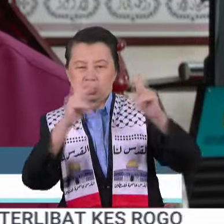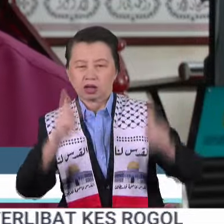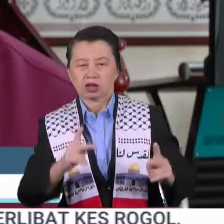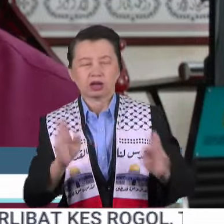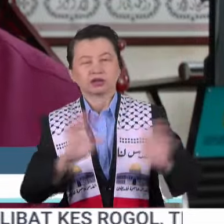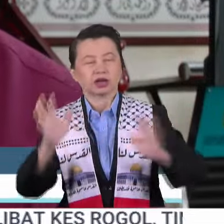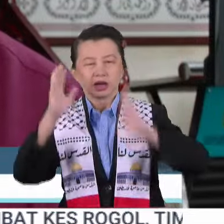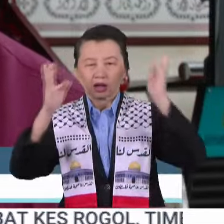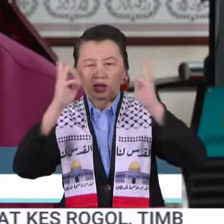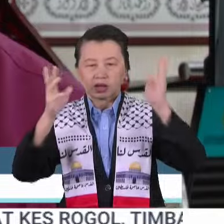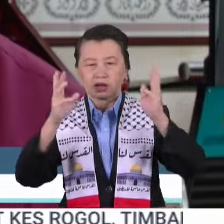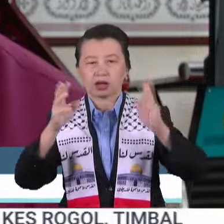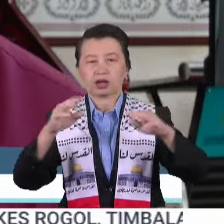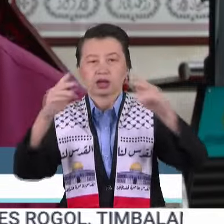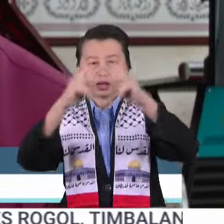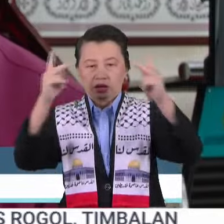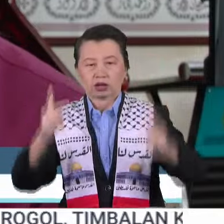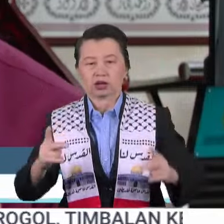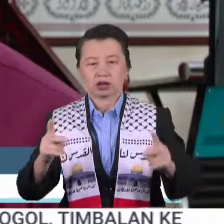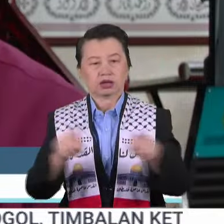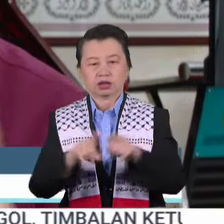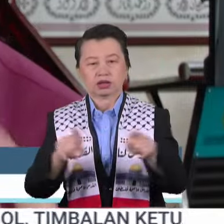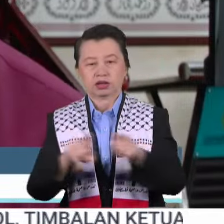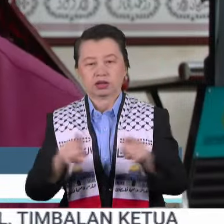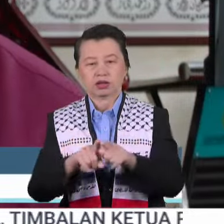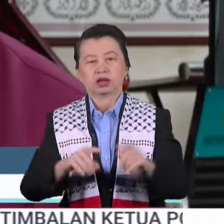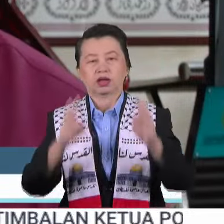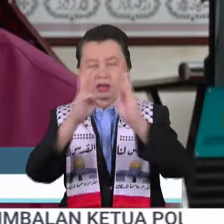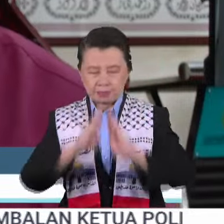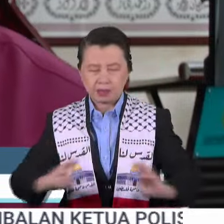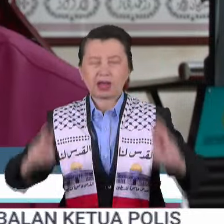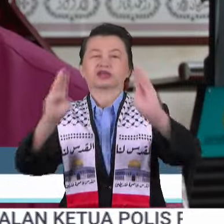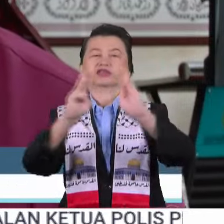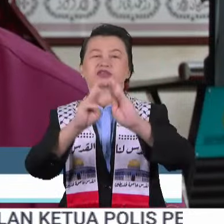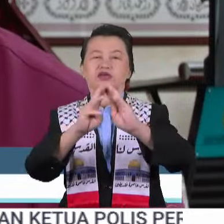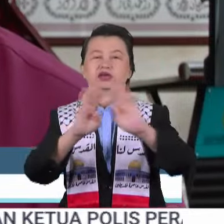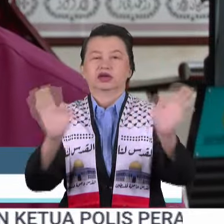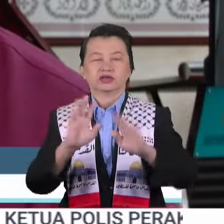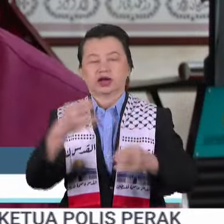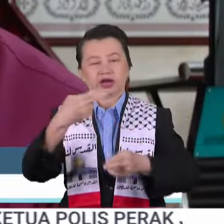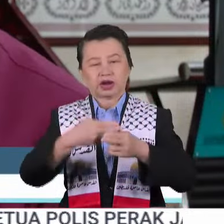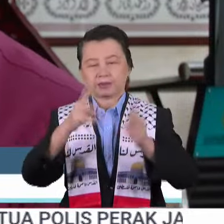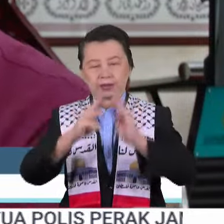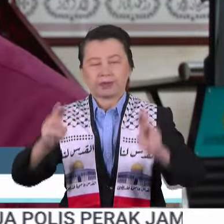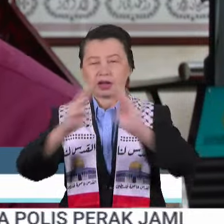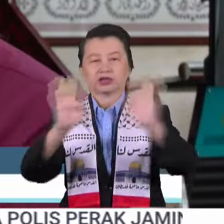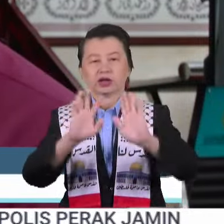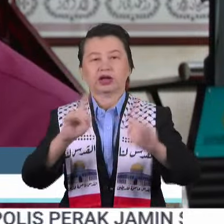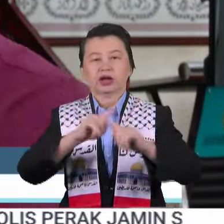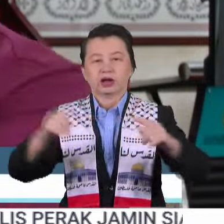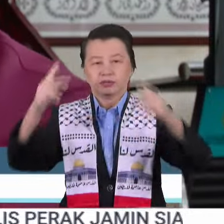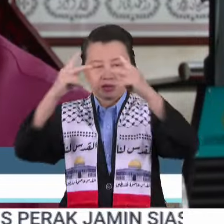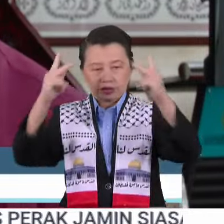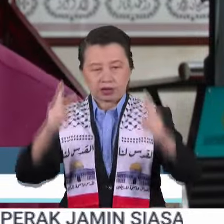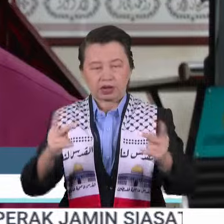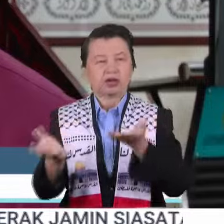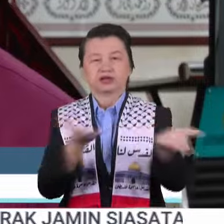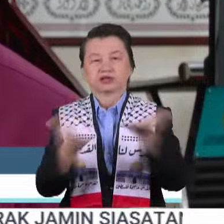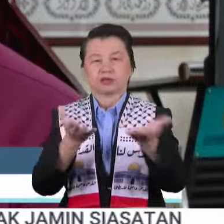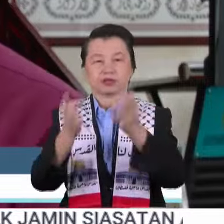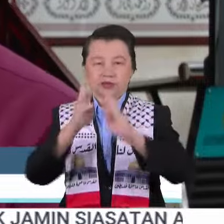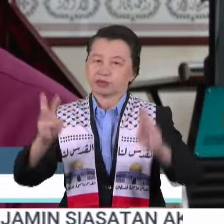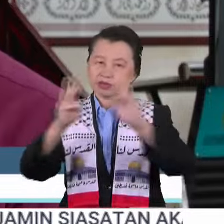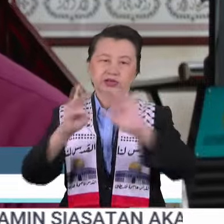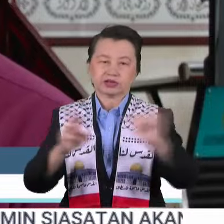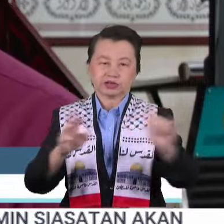jangan bimbang, kompleks Saadah ni biasa akak-akak memang masjid pun. Cuma kita tak namakan masjid sebab perkhidmatannya sama dengan masjid-masjid yang